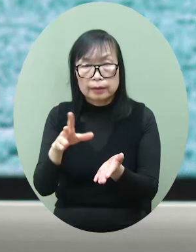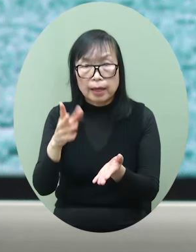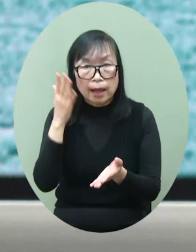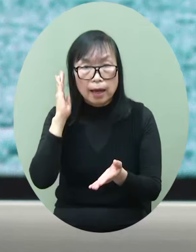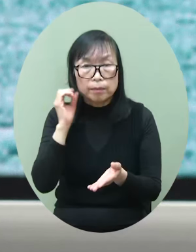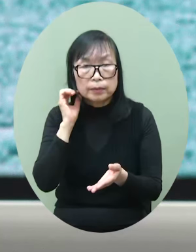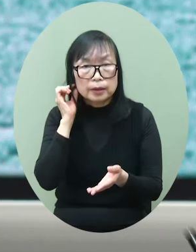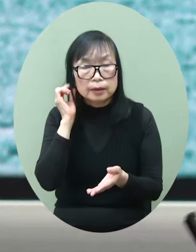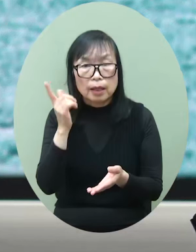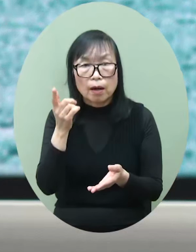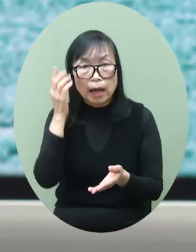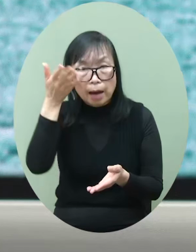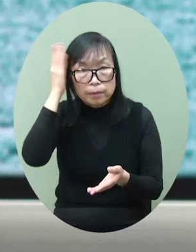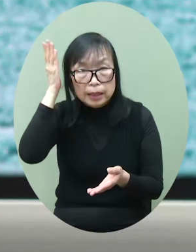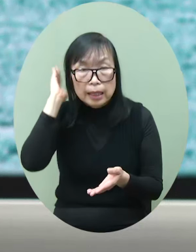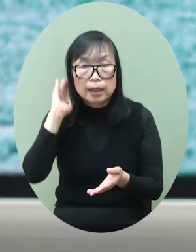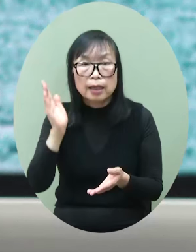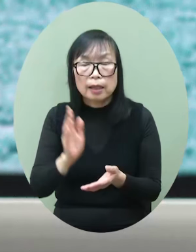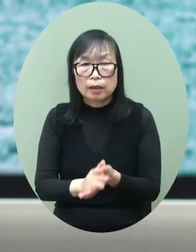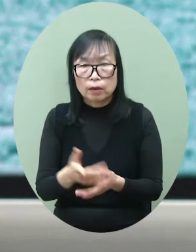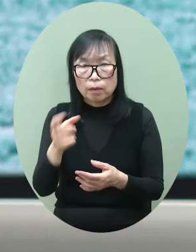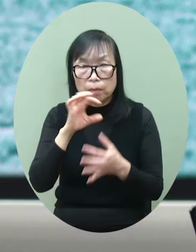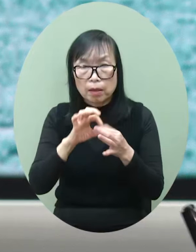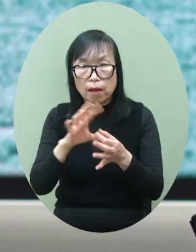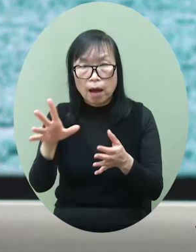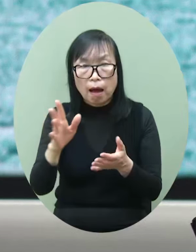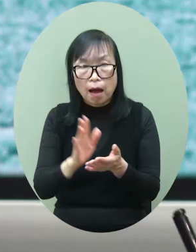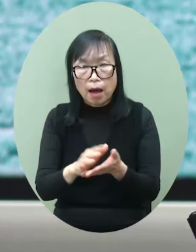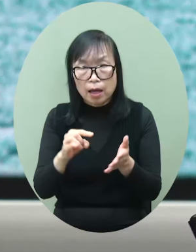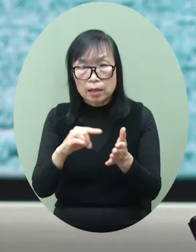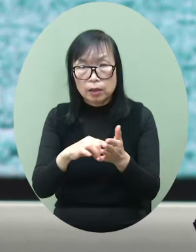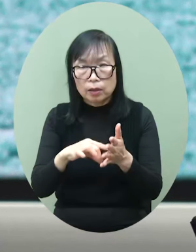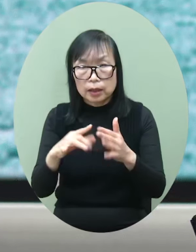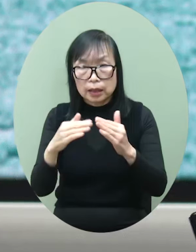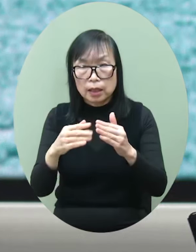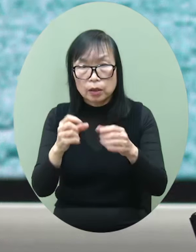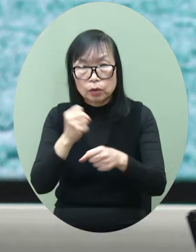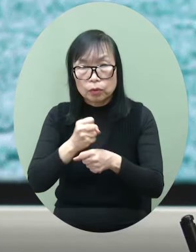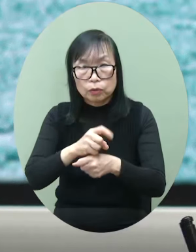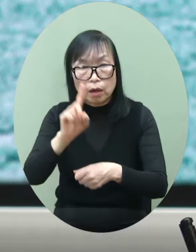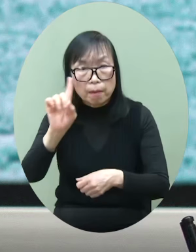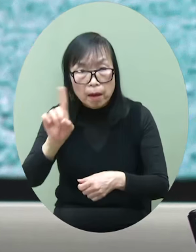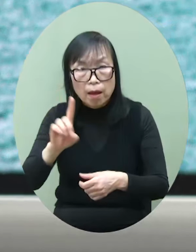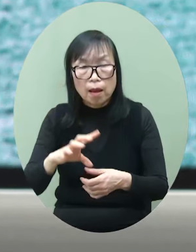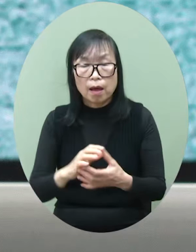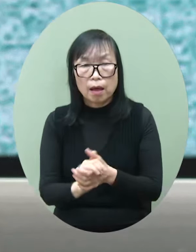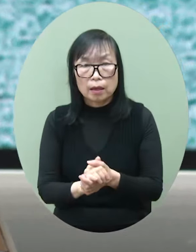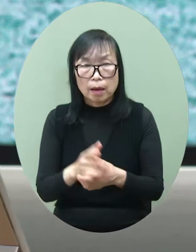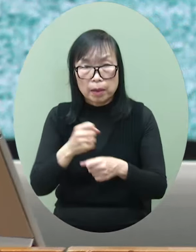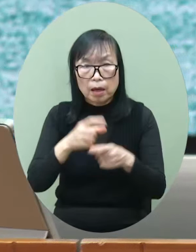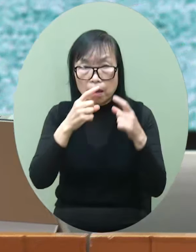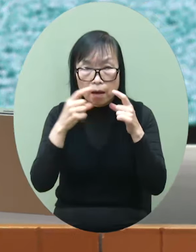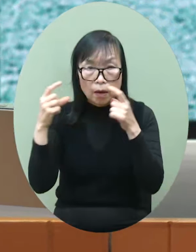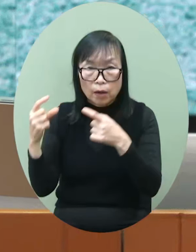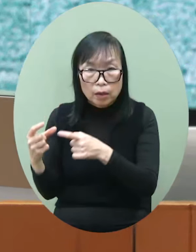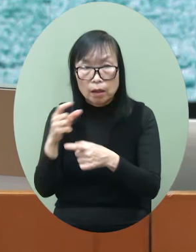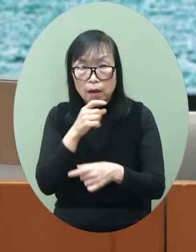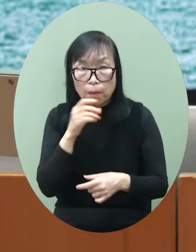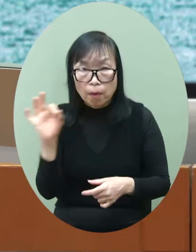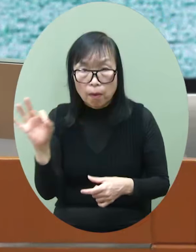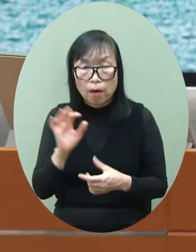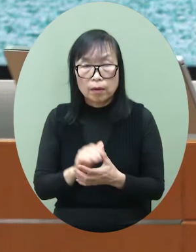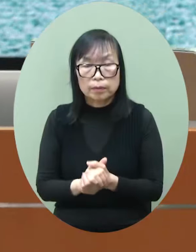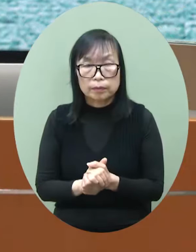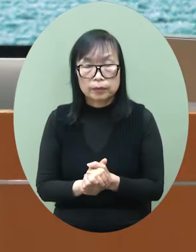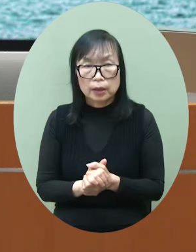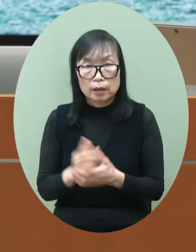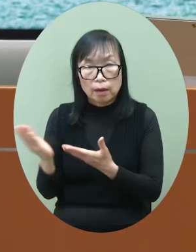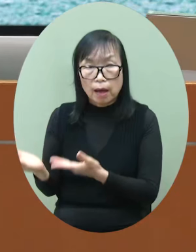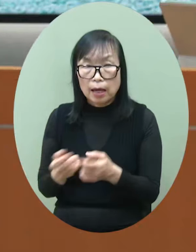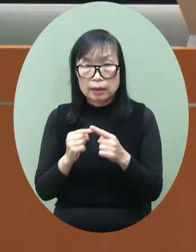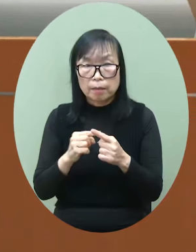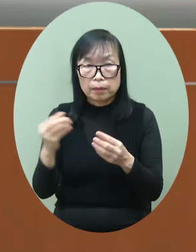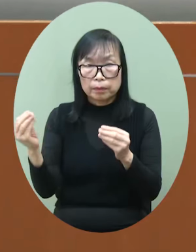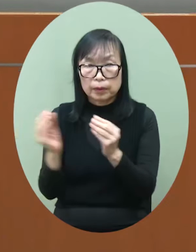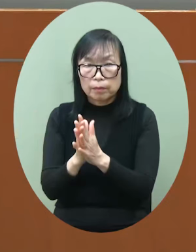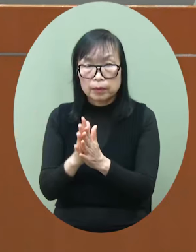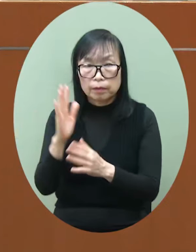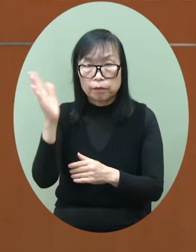of